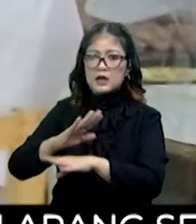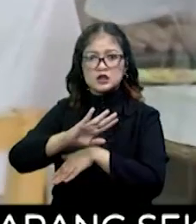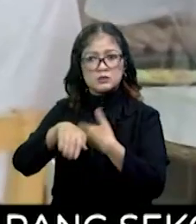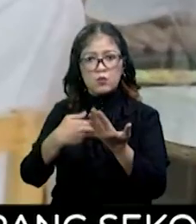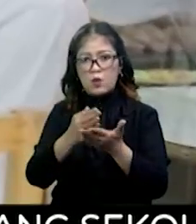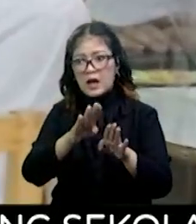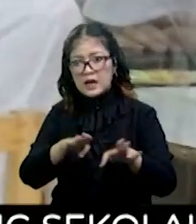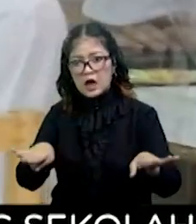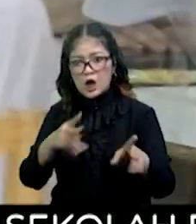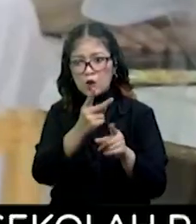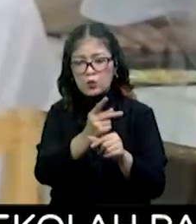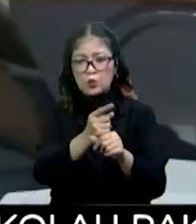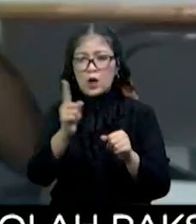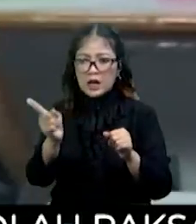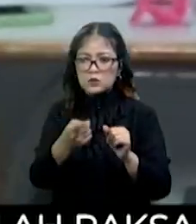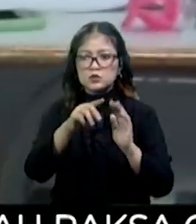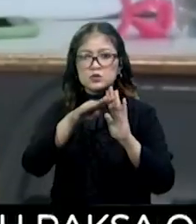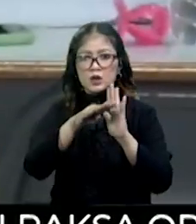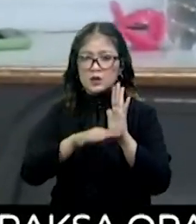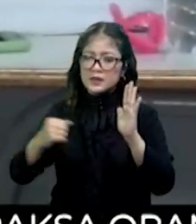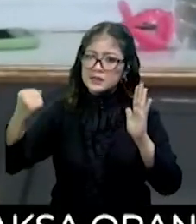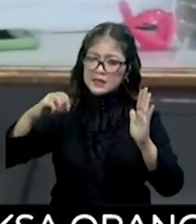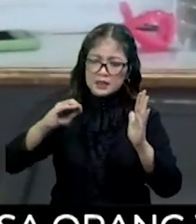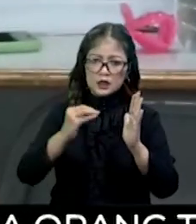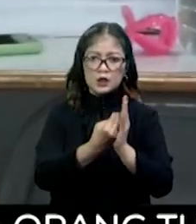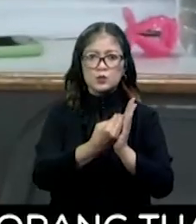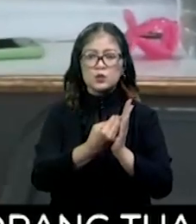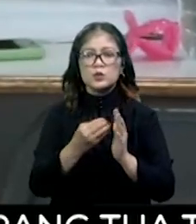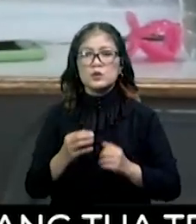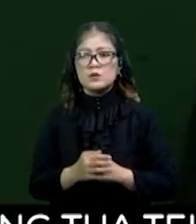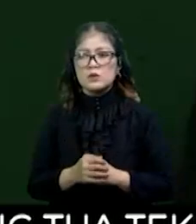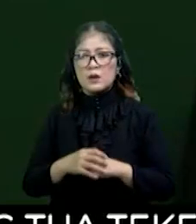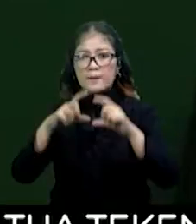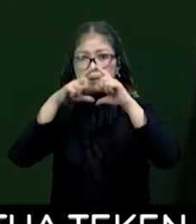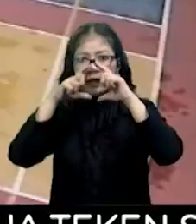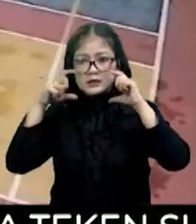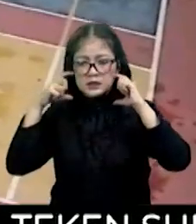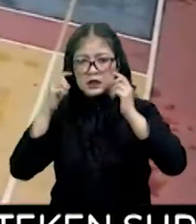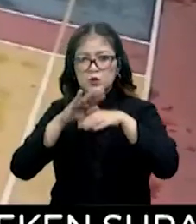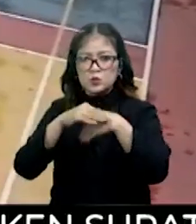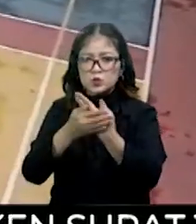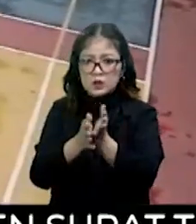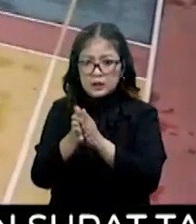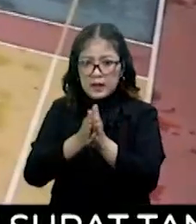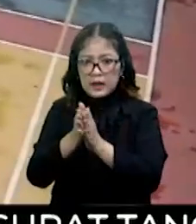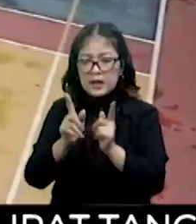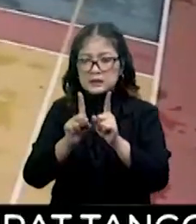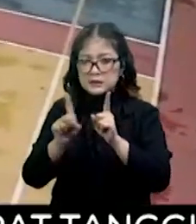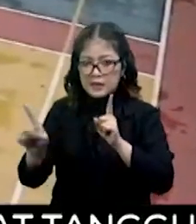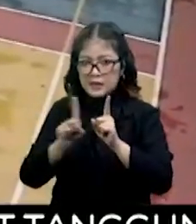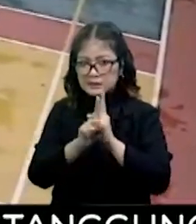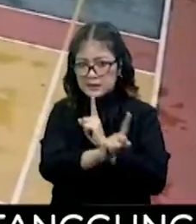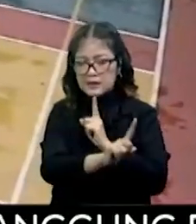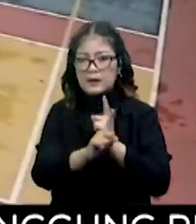sekolah diwajibkan disiplin menerapkan protokol kesehatan, termasuk dengan memakai masker, mencuci tangan, serta menjaga jarak aman antar siswa